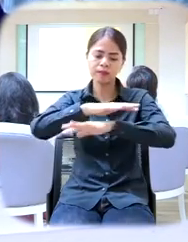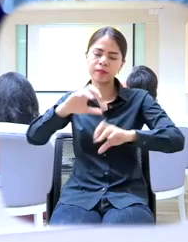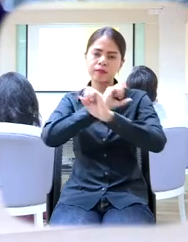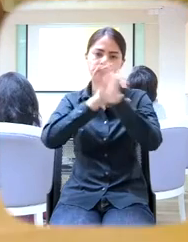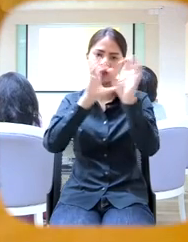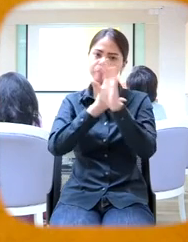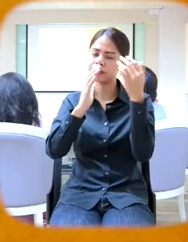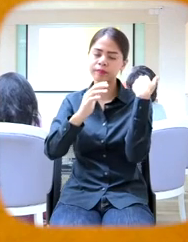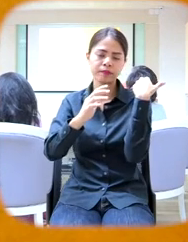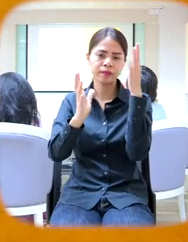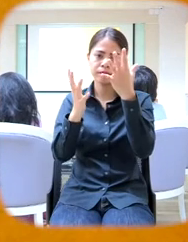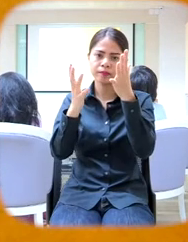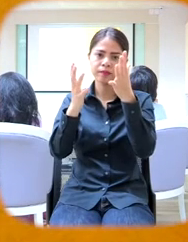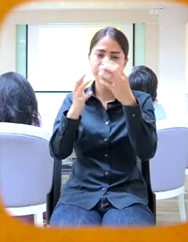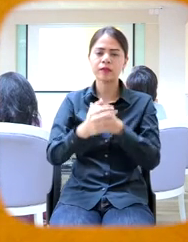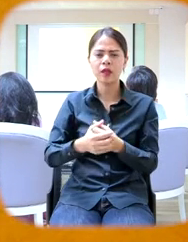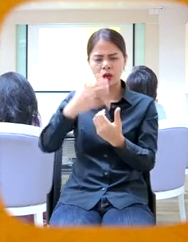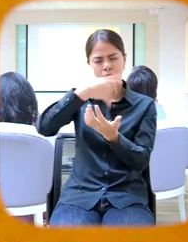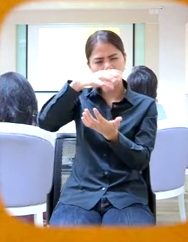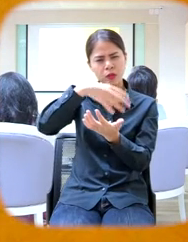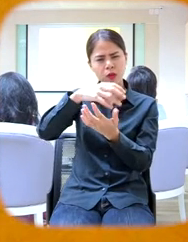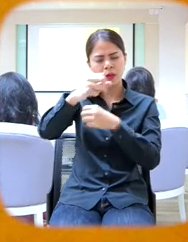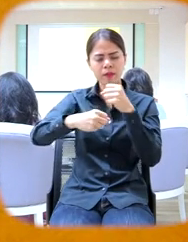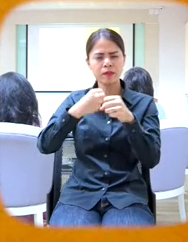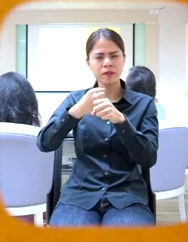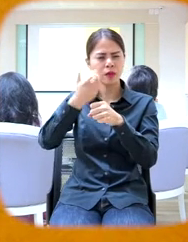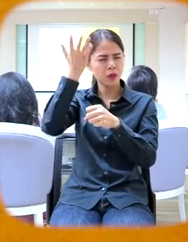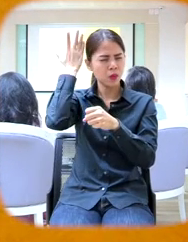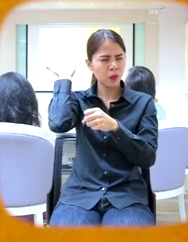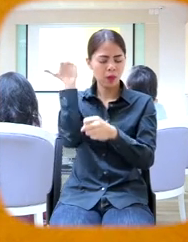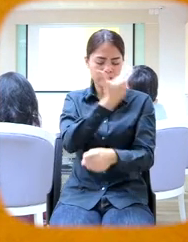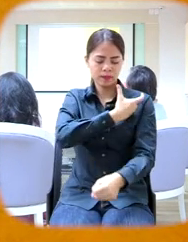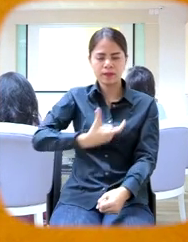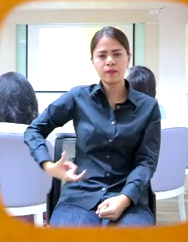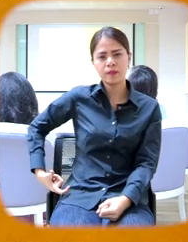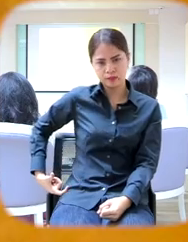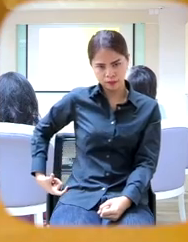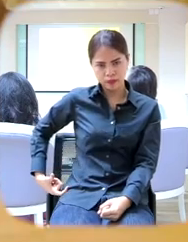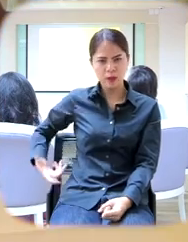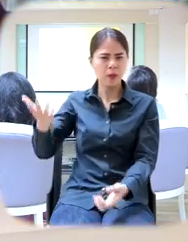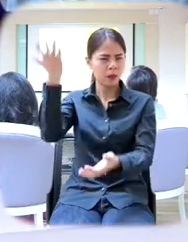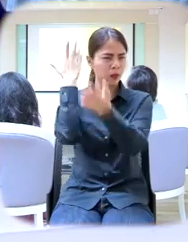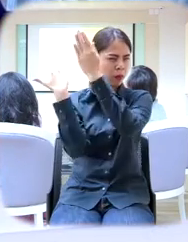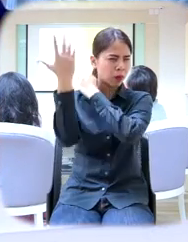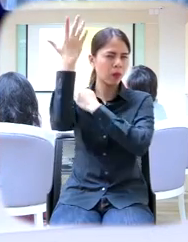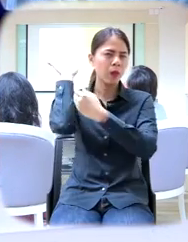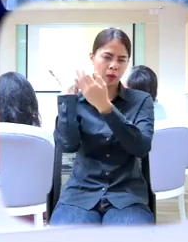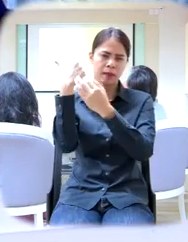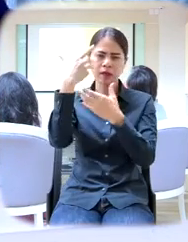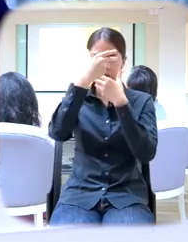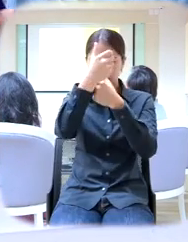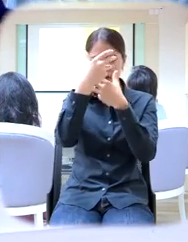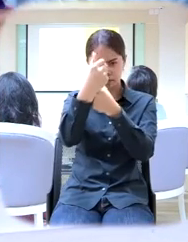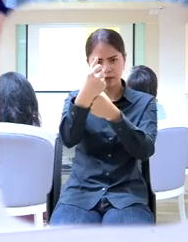าณเนี่ยนะครับในนั้นจะมีระบุว่าราวรัชกาลบรมราชาธิราชมีชื่อกษัตริย์อยู่นะฮะแต่นั่นก็เป็นเรื่องที่น่าสนใ